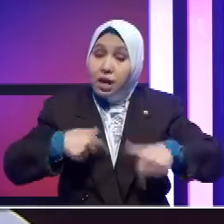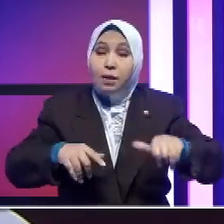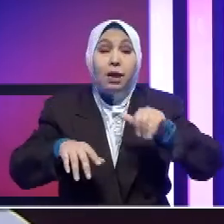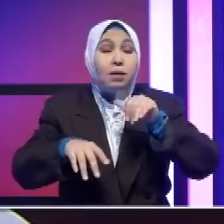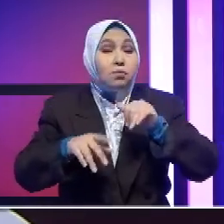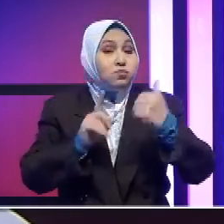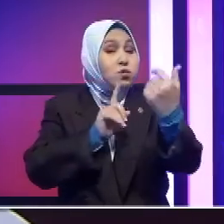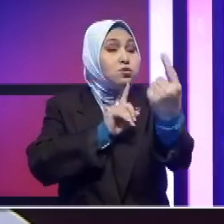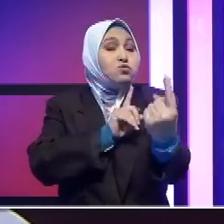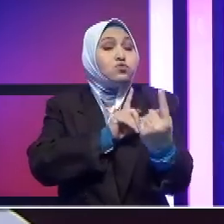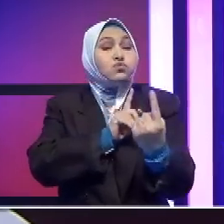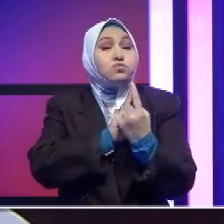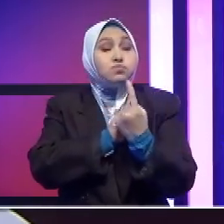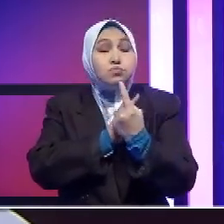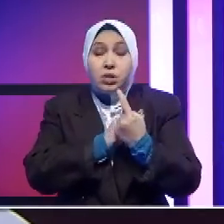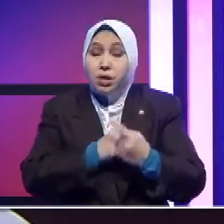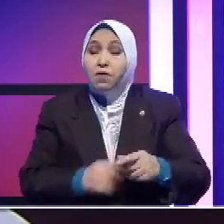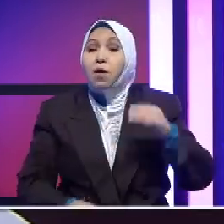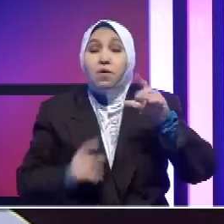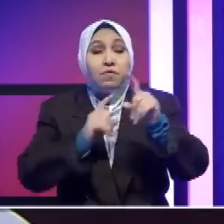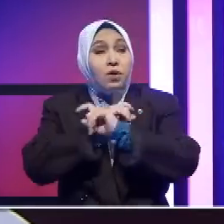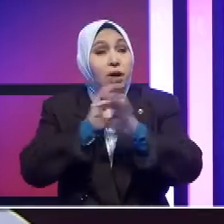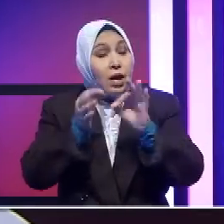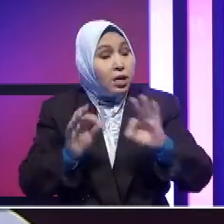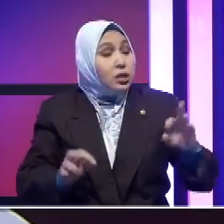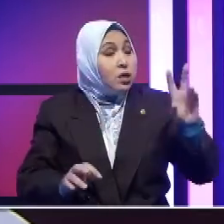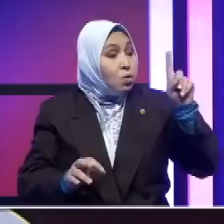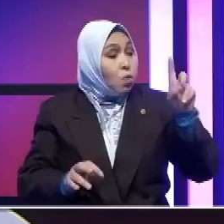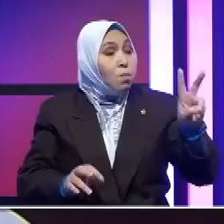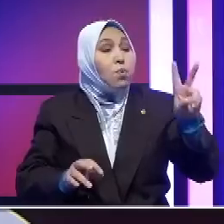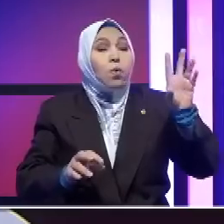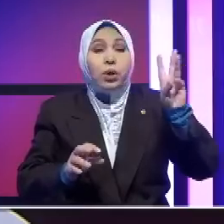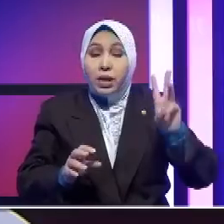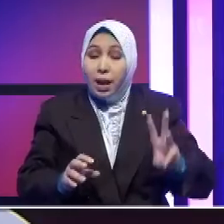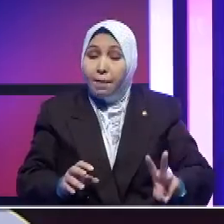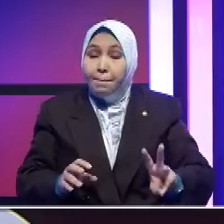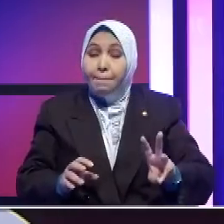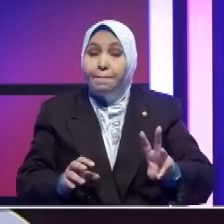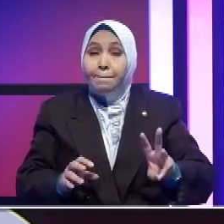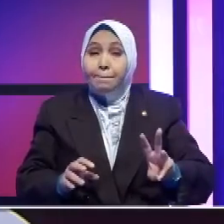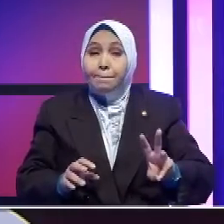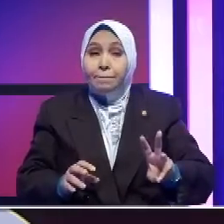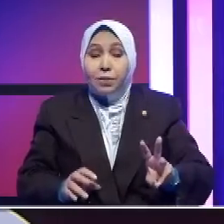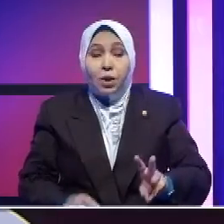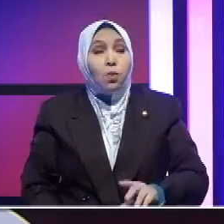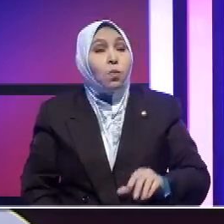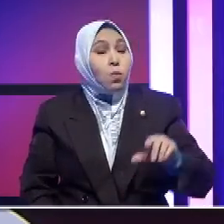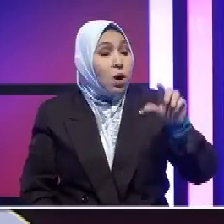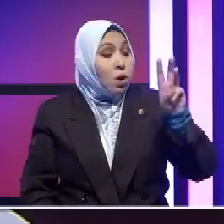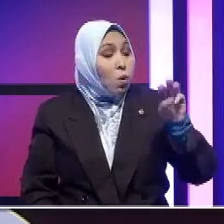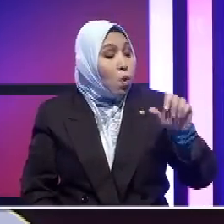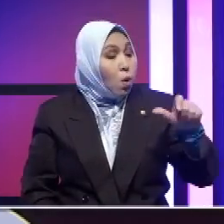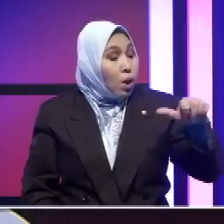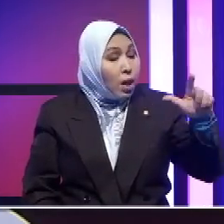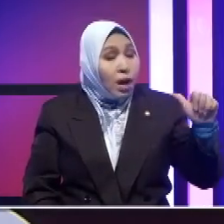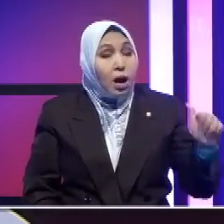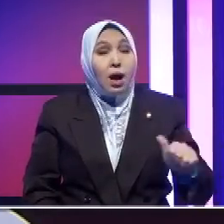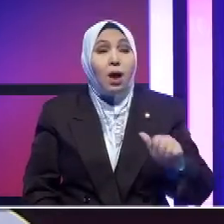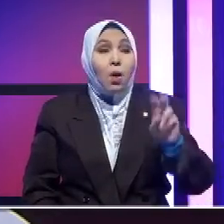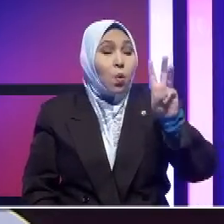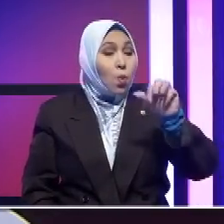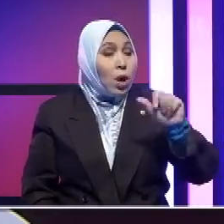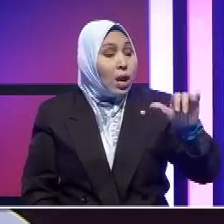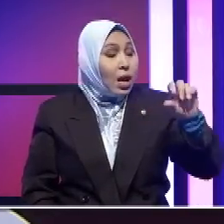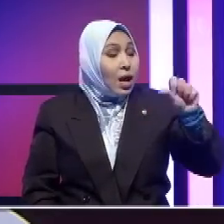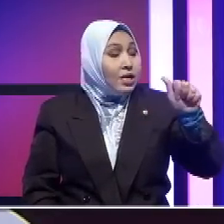Firaun pada ayat yang ke-26. Wa qala Firaun dharuni aqtul Musa wal